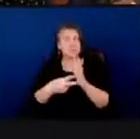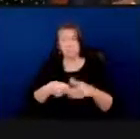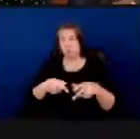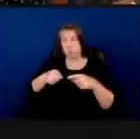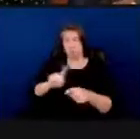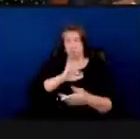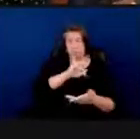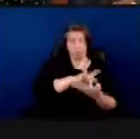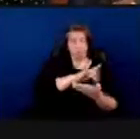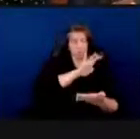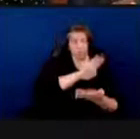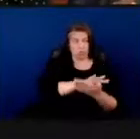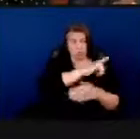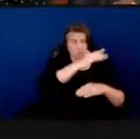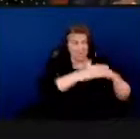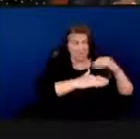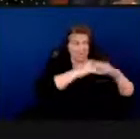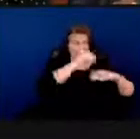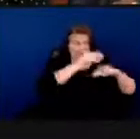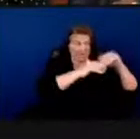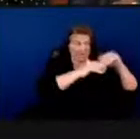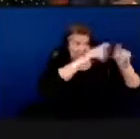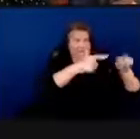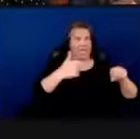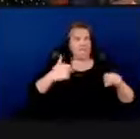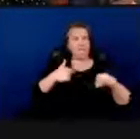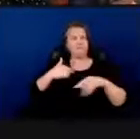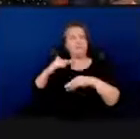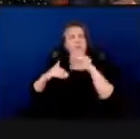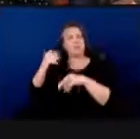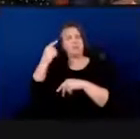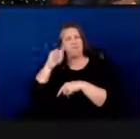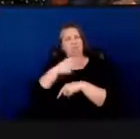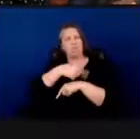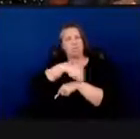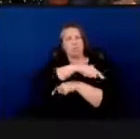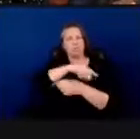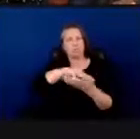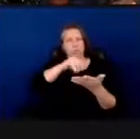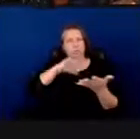Pitisha swing space, yani shule hiyo itajengwa wapi?